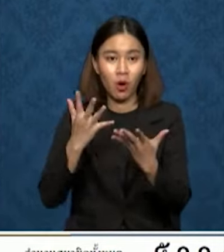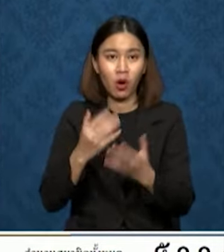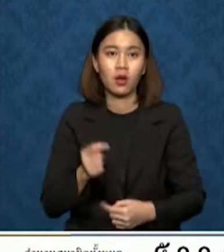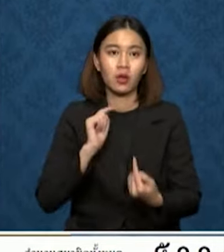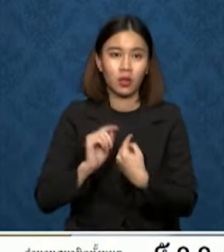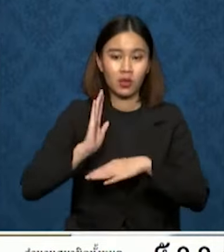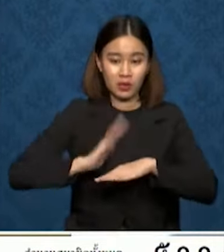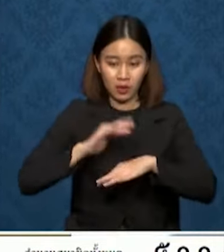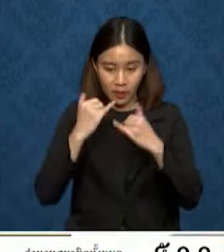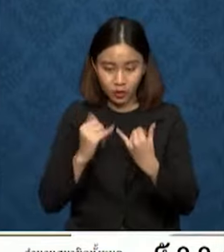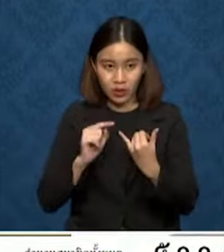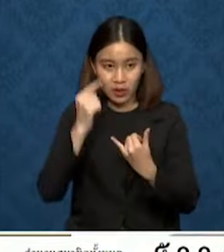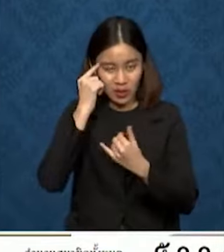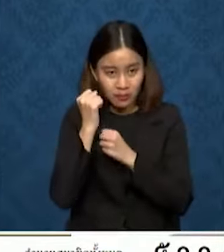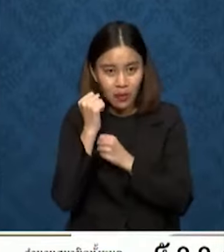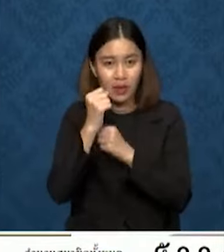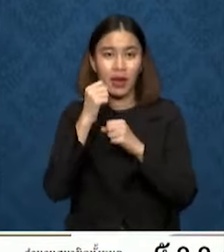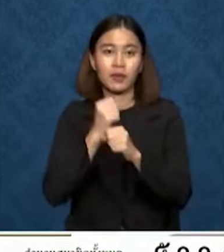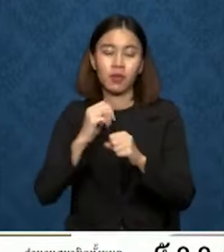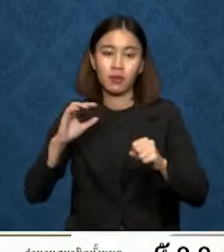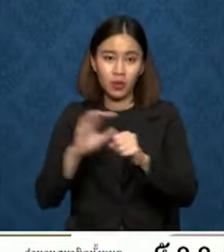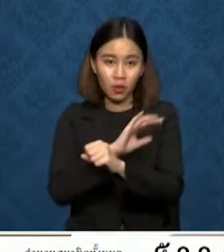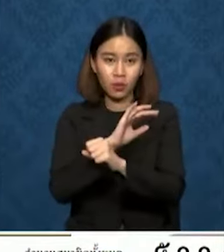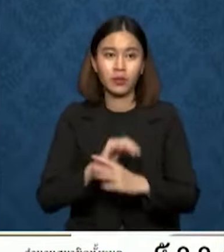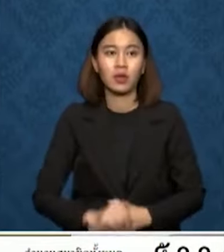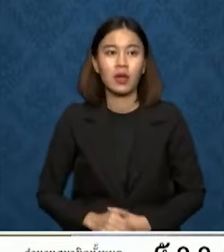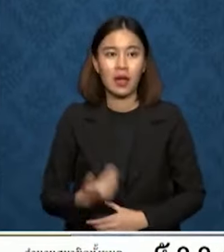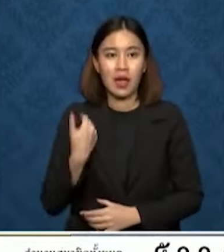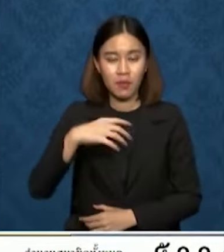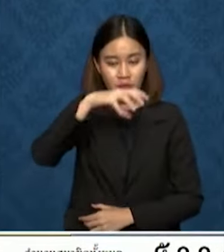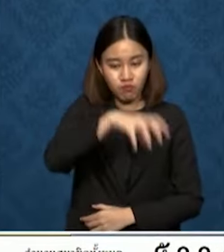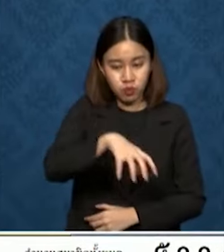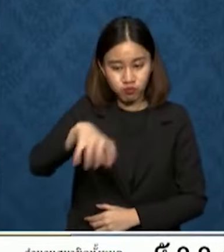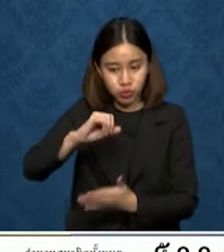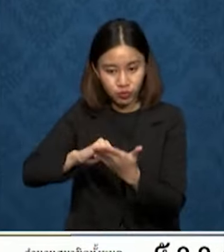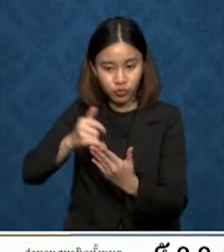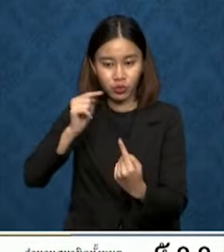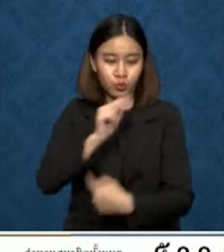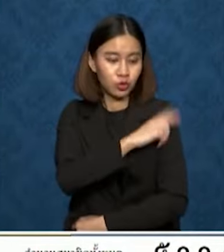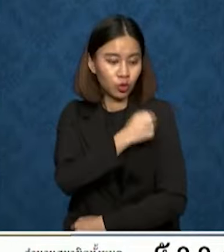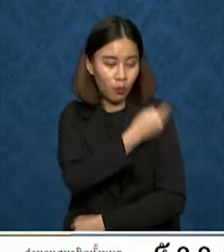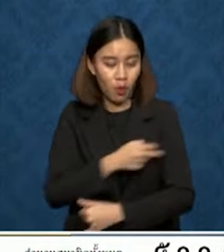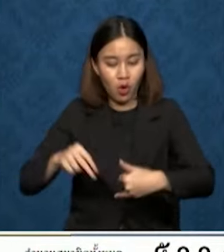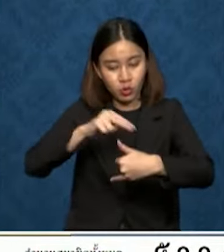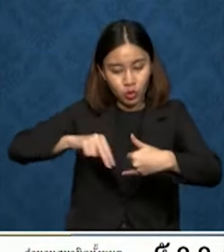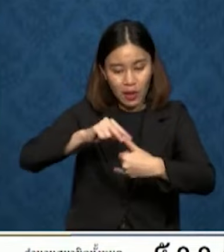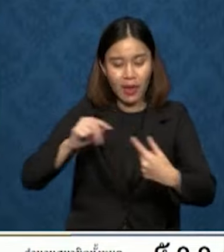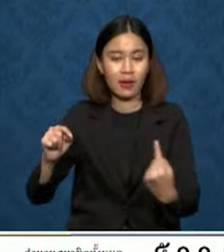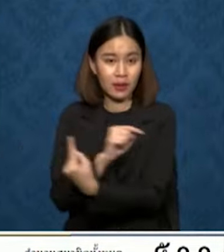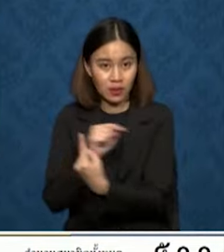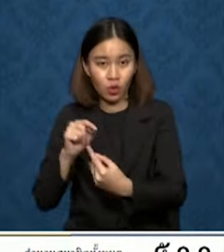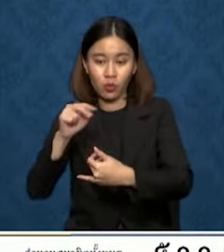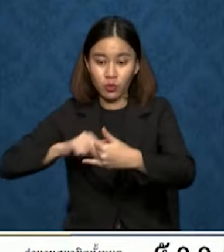สักษาพในขหนดนี้เราพยังทำใหเต็มสัษาพให้มสถานมับัติมากทสุทดการแพทย์สถานมงเปบทสัคม